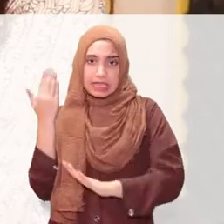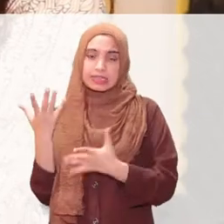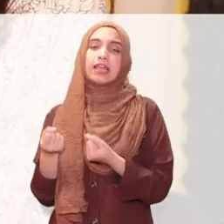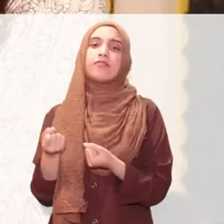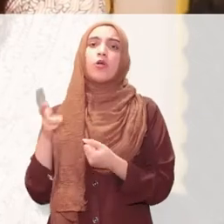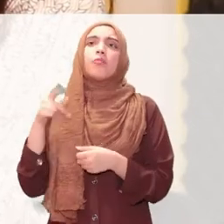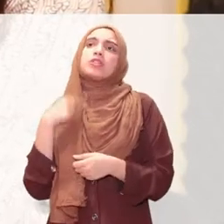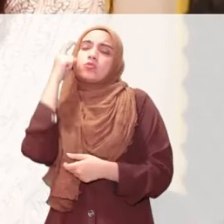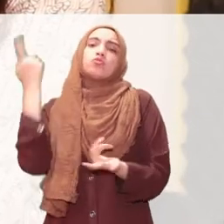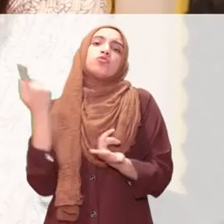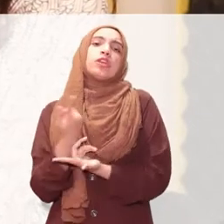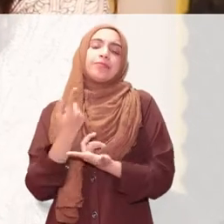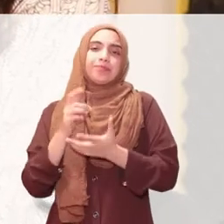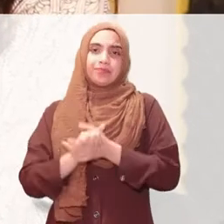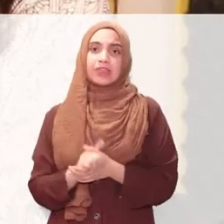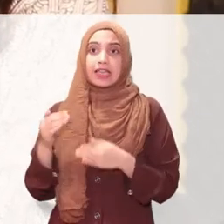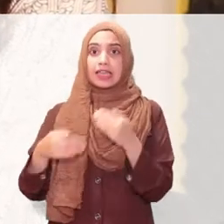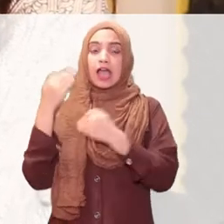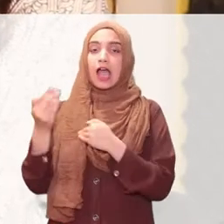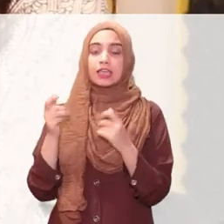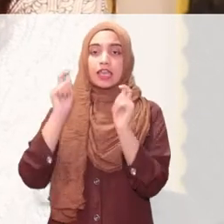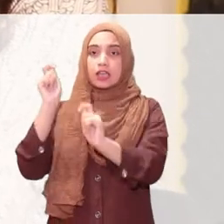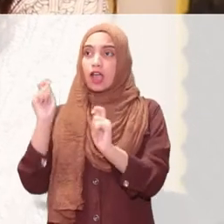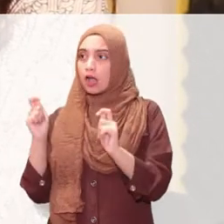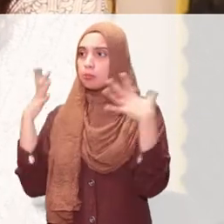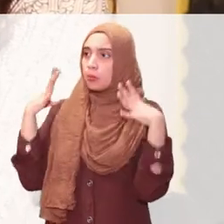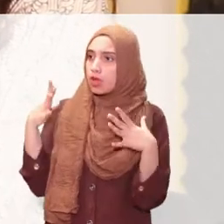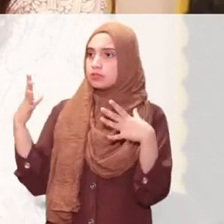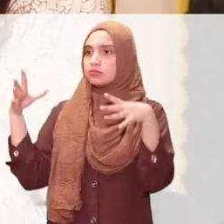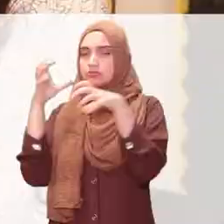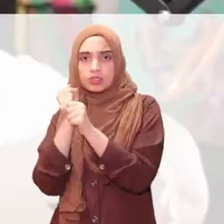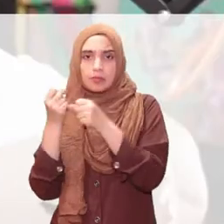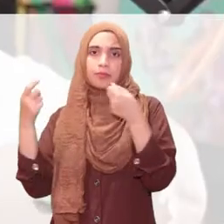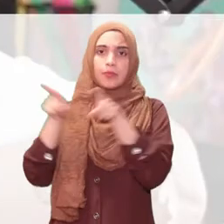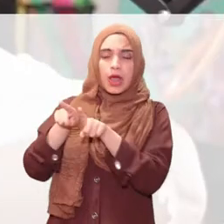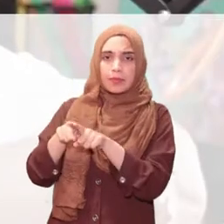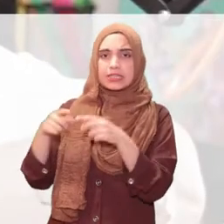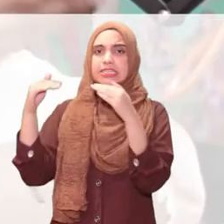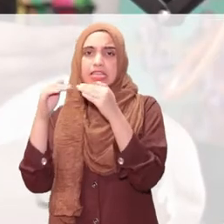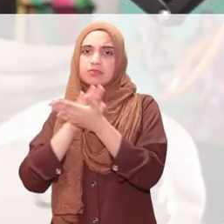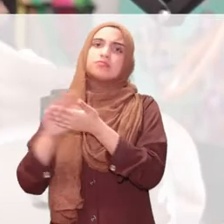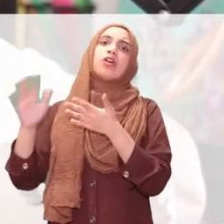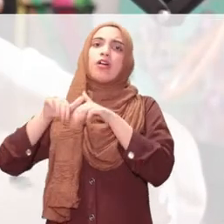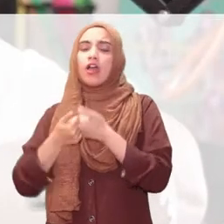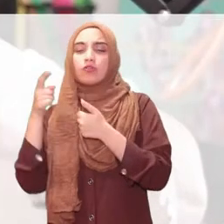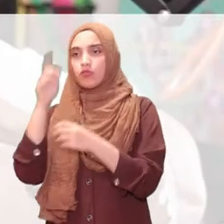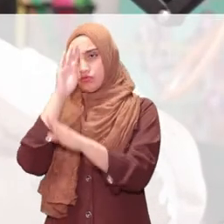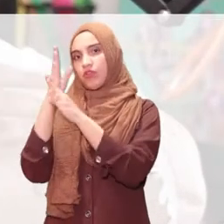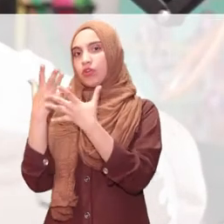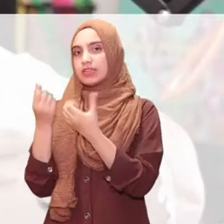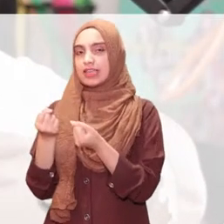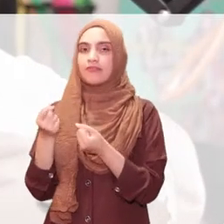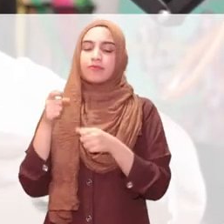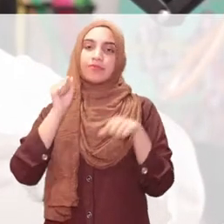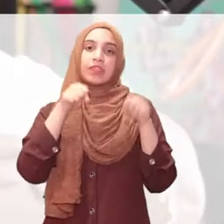डिफीटेड व कैंट गेट बैक इनटू फिटनेस द सेम टाइम सब्सक्राइब स्क्रीन अवॉर्ड्स नाइस नाइस एंड अवॉइड